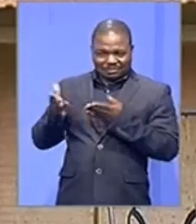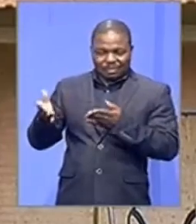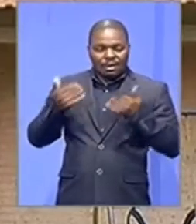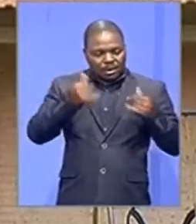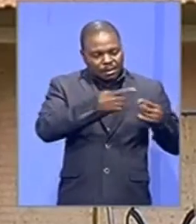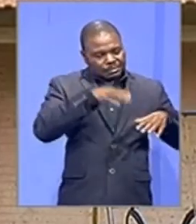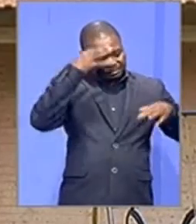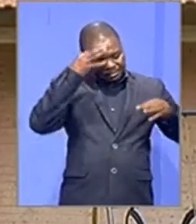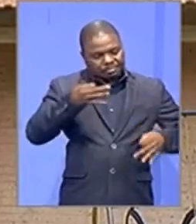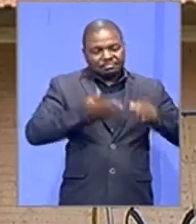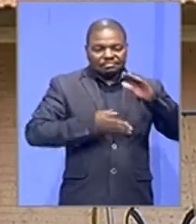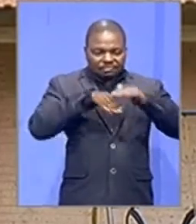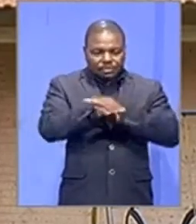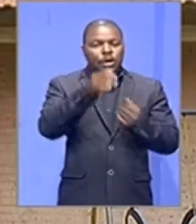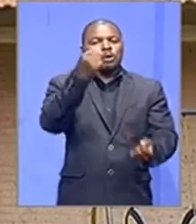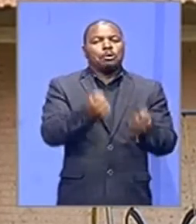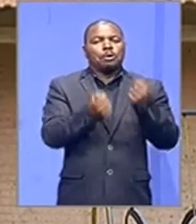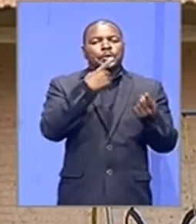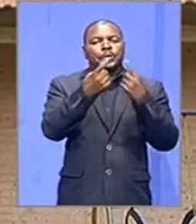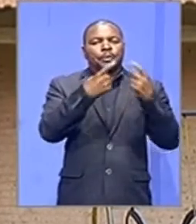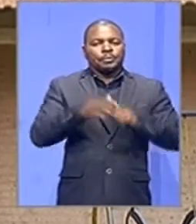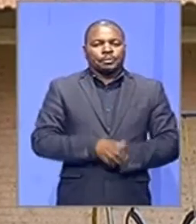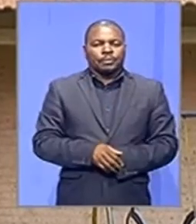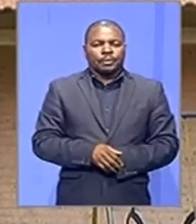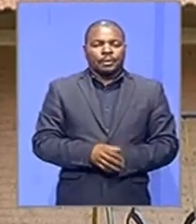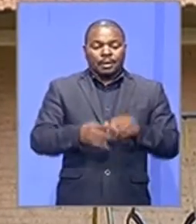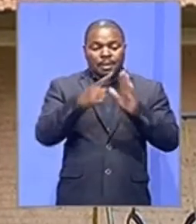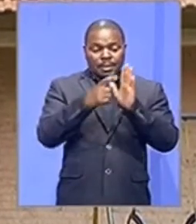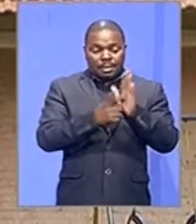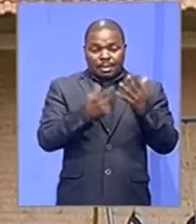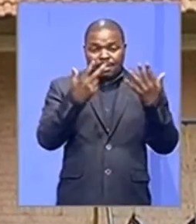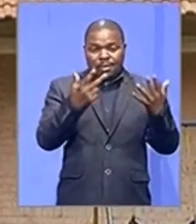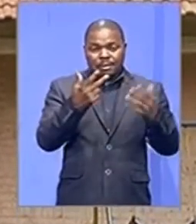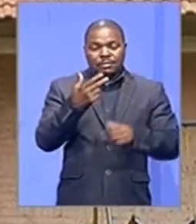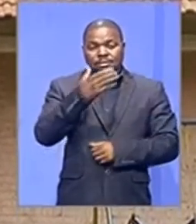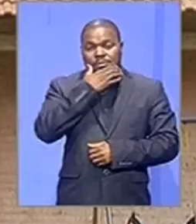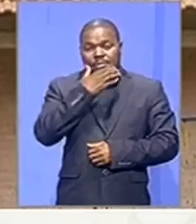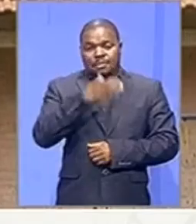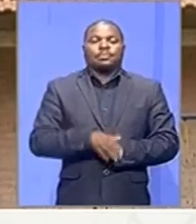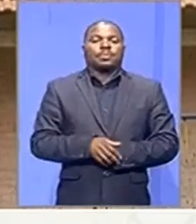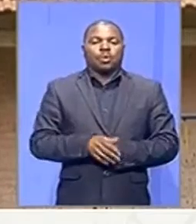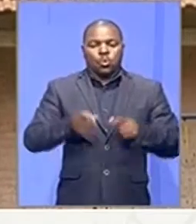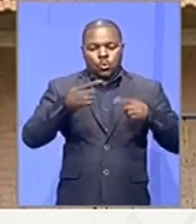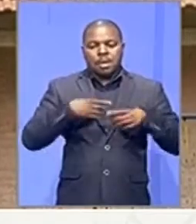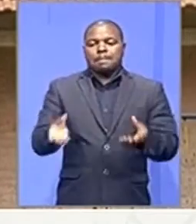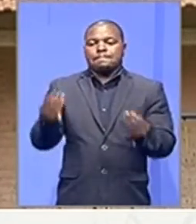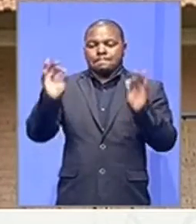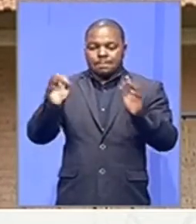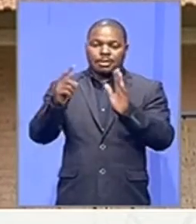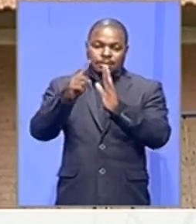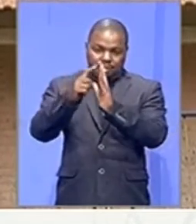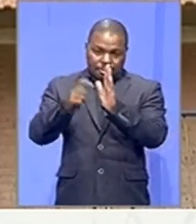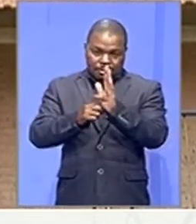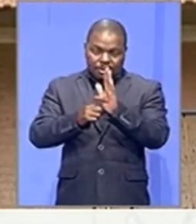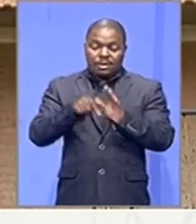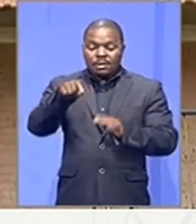ikgolaganya le kgotlatshekelo. Ka di 8 tsa December ke ha re kreya a date rayang ere